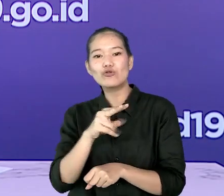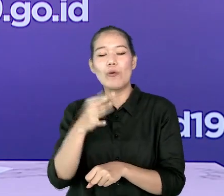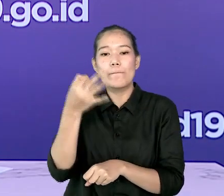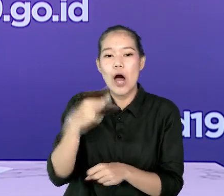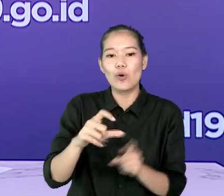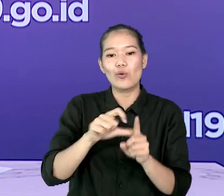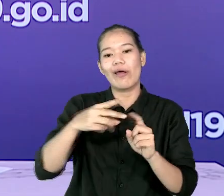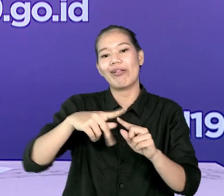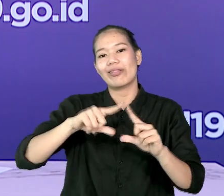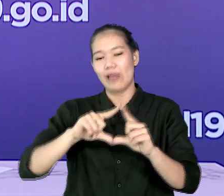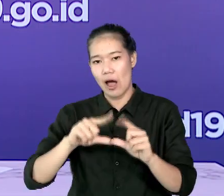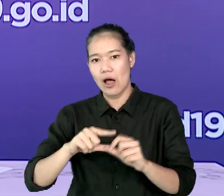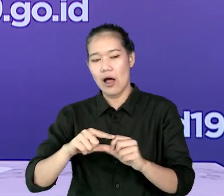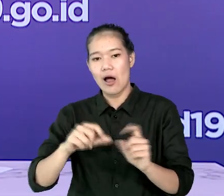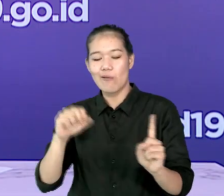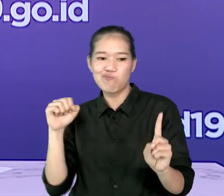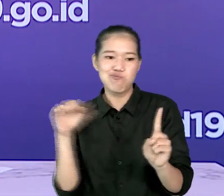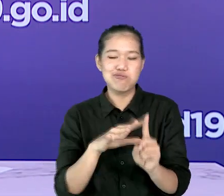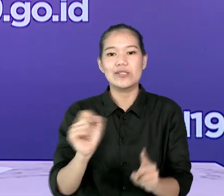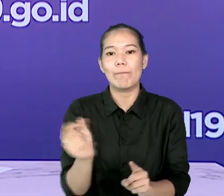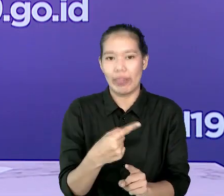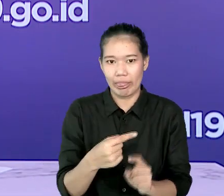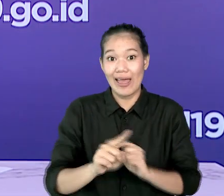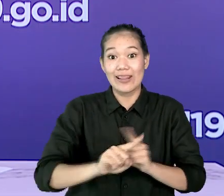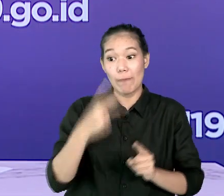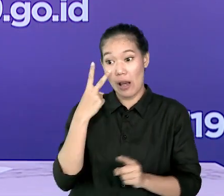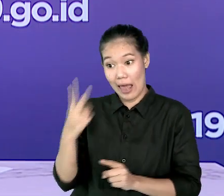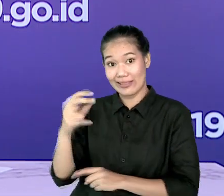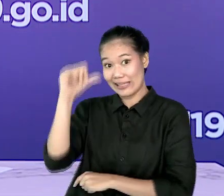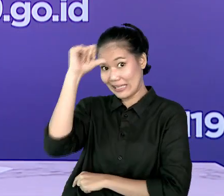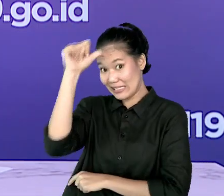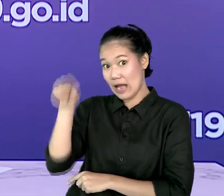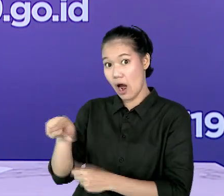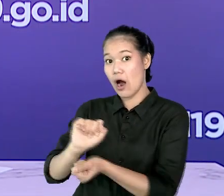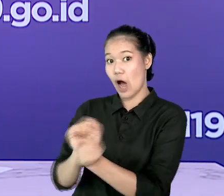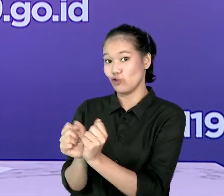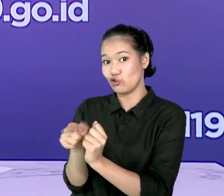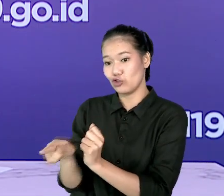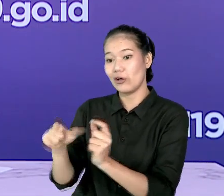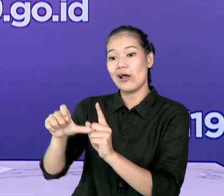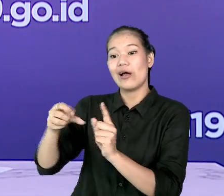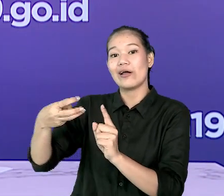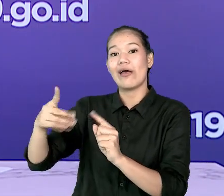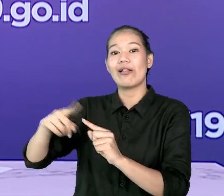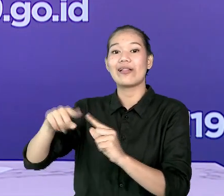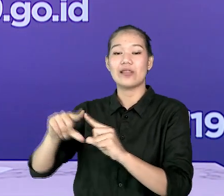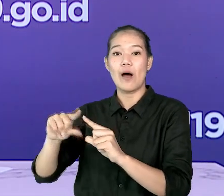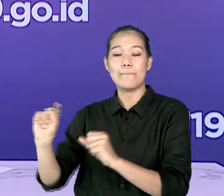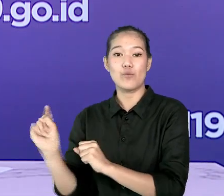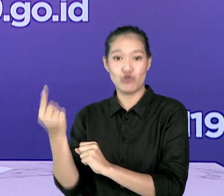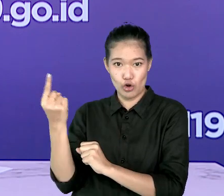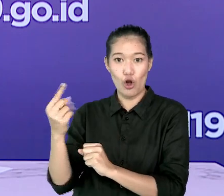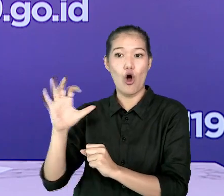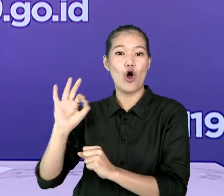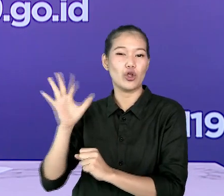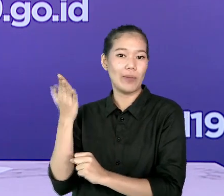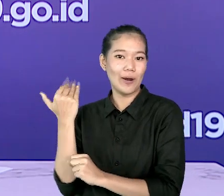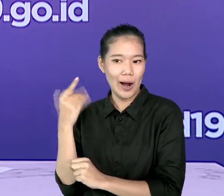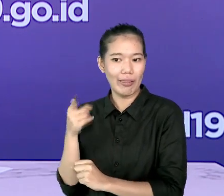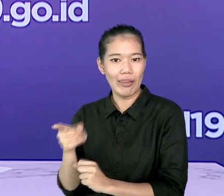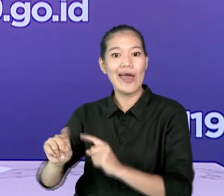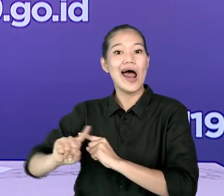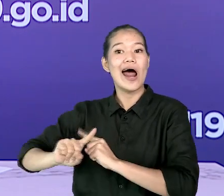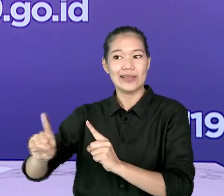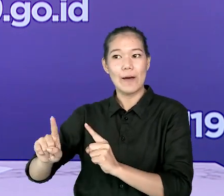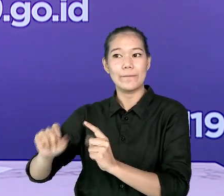lebih cepat menular, akan tetapi kasus di India, di mana varian Delta muncul sejak Oktober 2020,